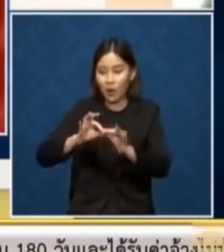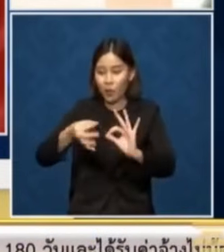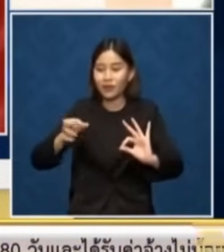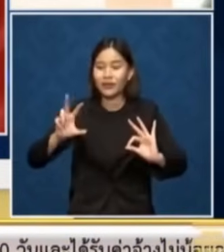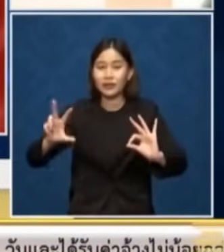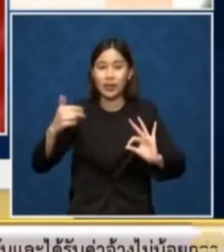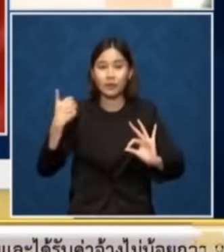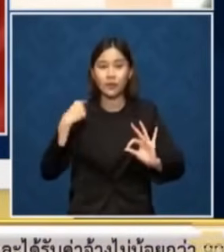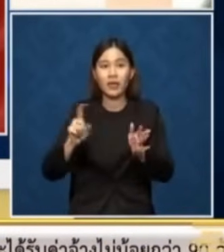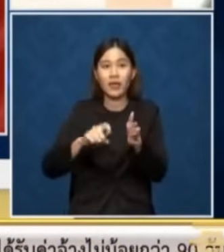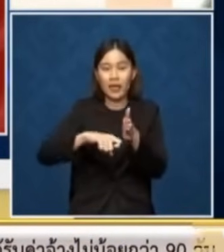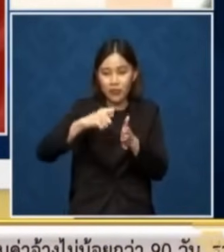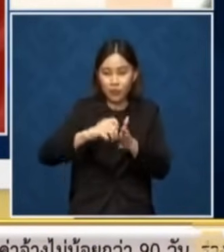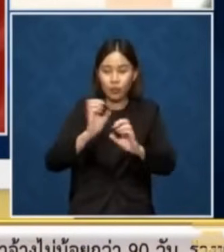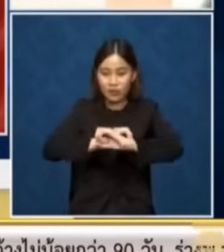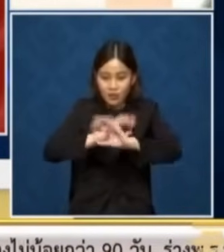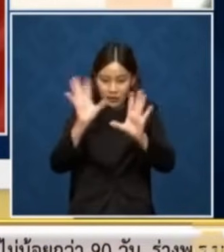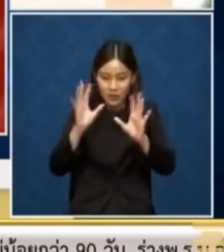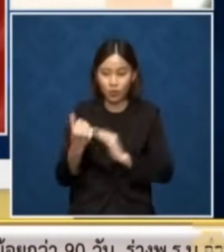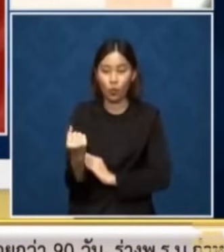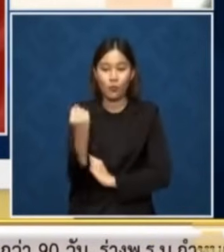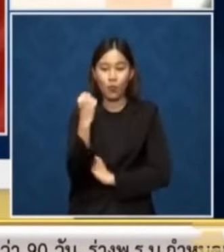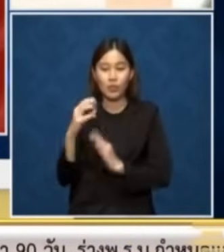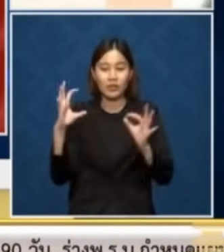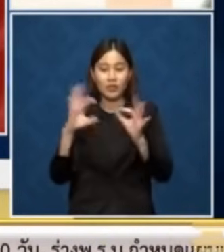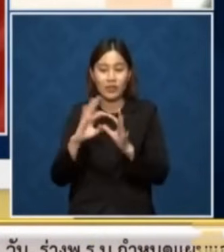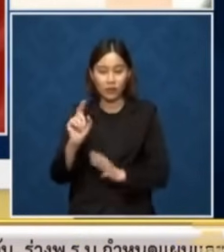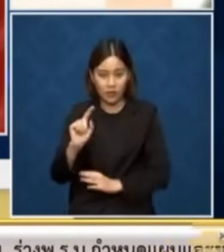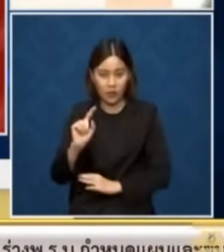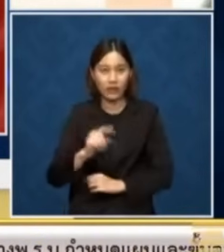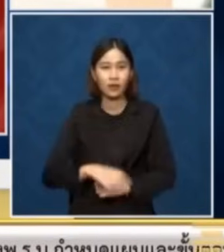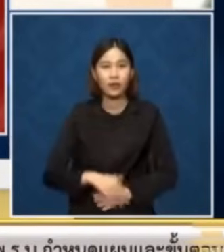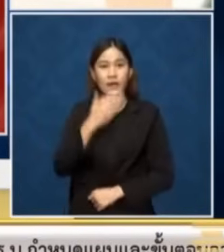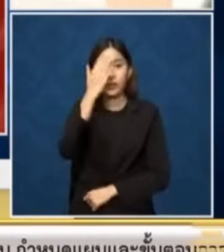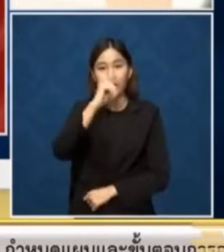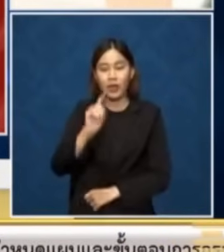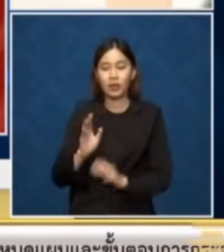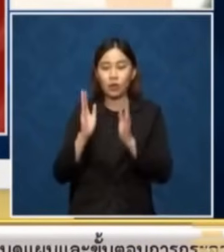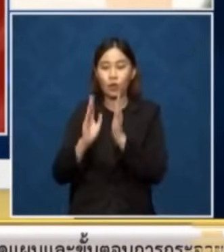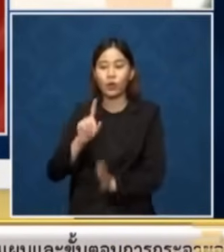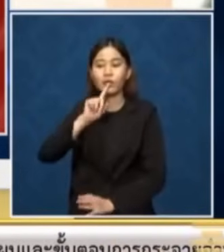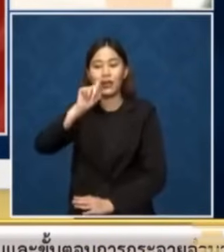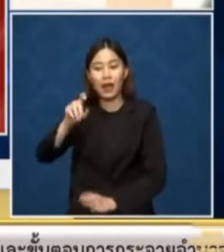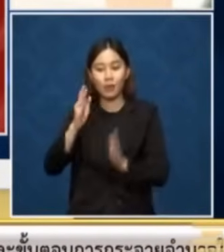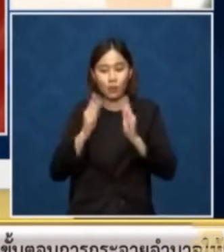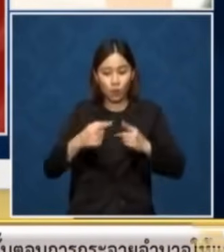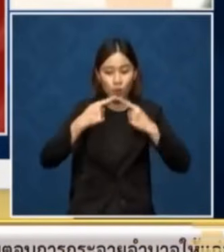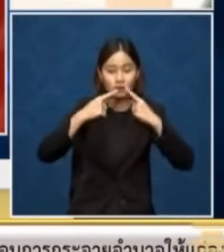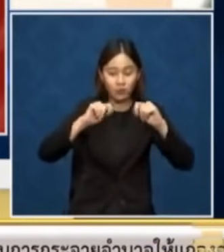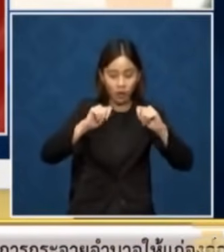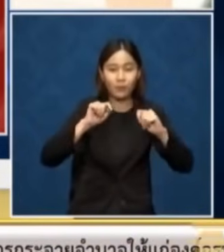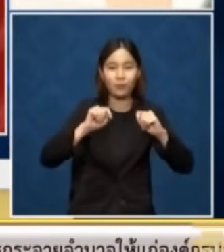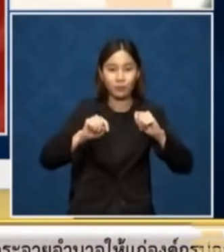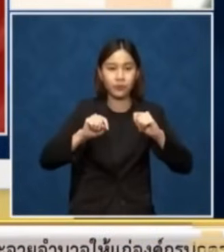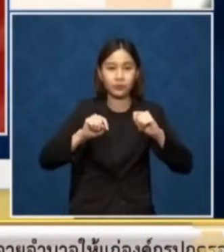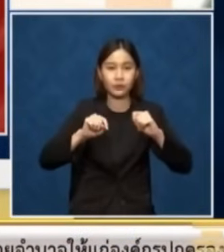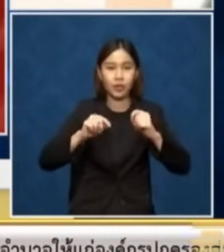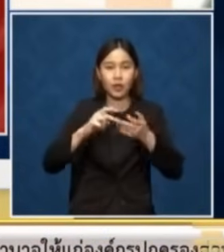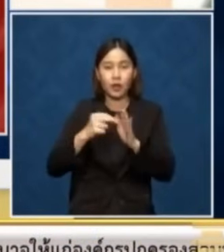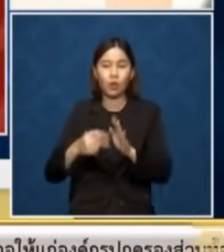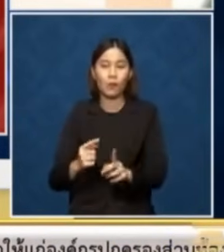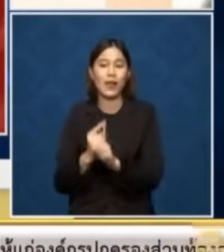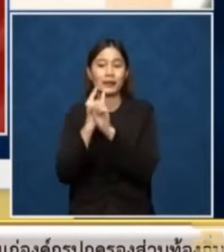ก็ขอให้มีเหตุผลที่ชัดเจนว่าเป็นความมั่นคงด้านใดอย่างไรเพื่อที่ทั้งผู้ถามแล้วก็ผู้ตอบกระทู้เนี่ยจะได้อยู่ใน